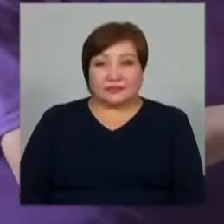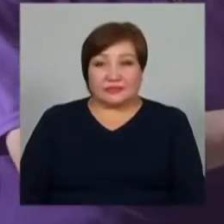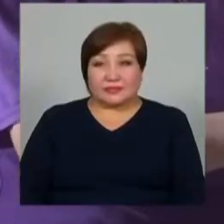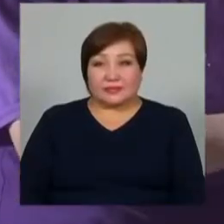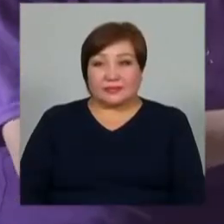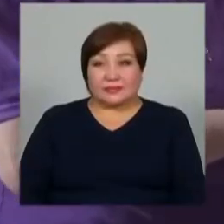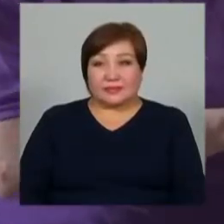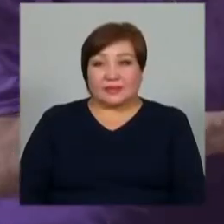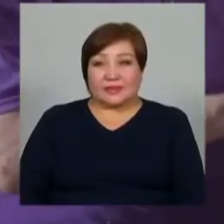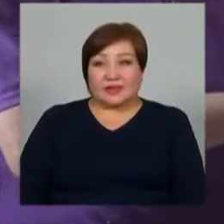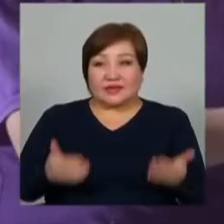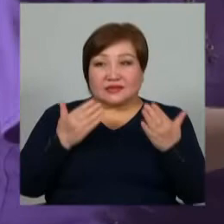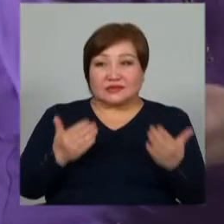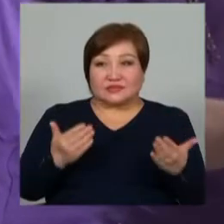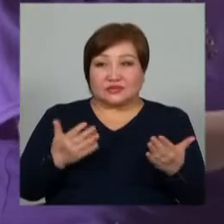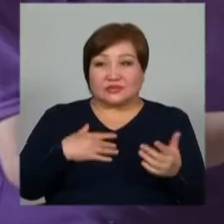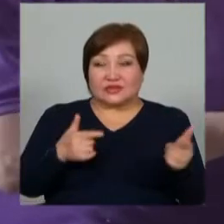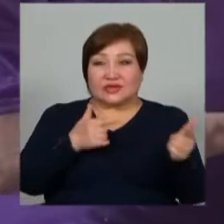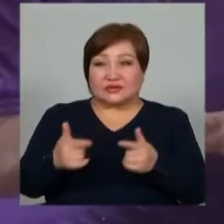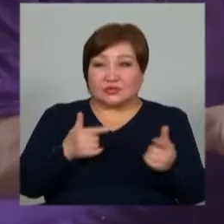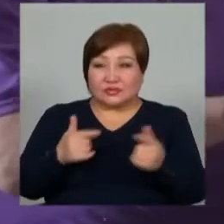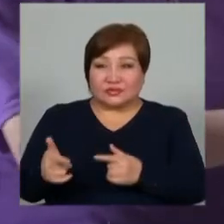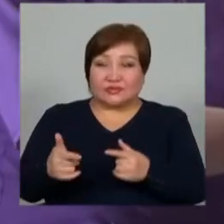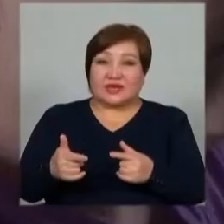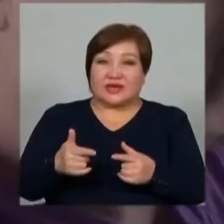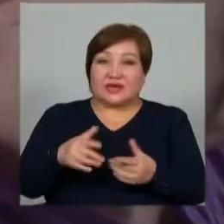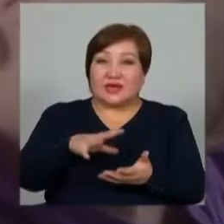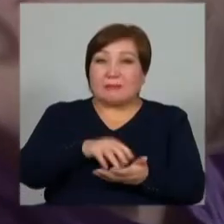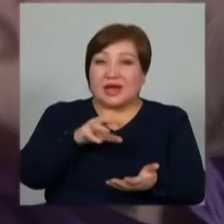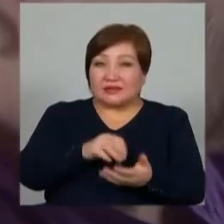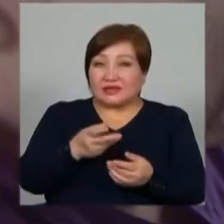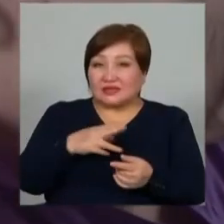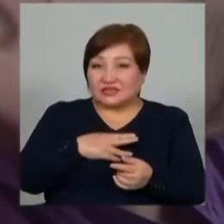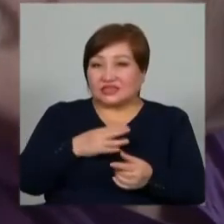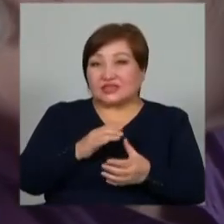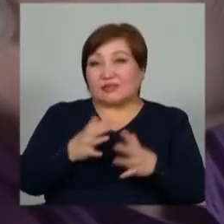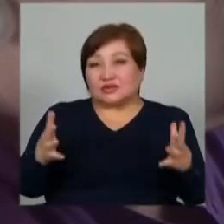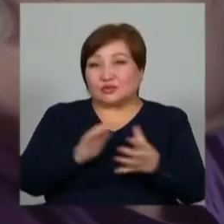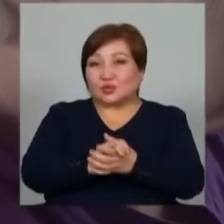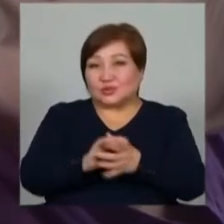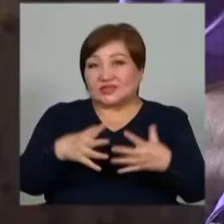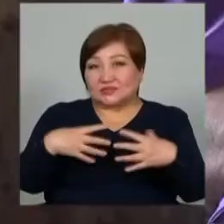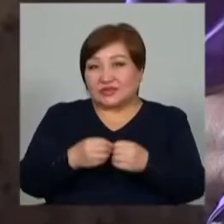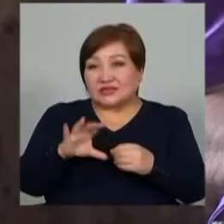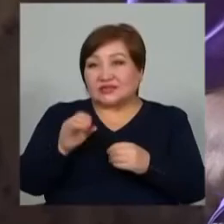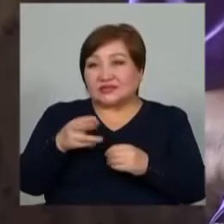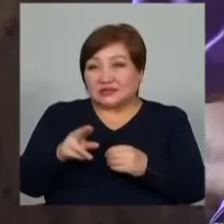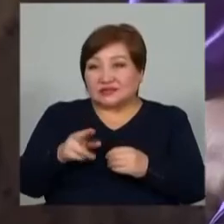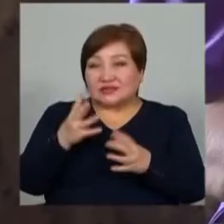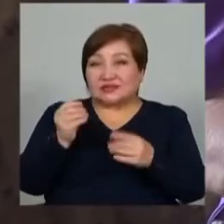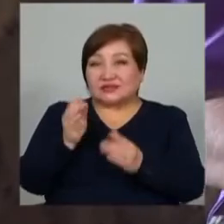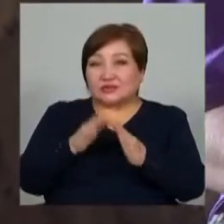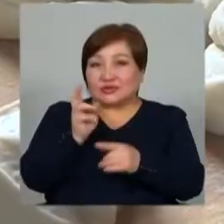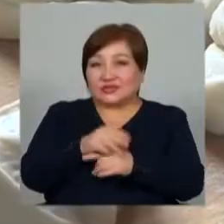Сегодня у нас будут манты для нашей большой дружной семьи. Сәнияның үйіне келген күннен бастап әр күнім мерекеге айналды дейді